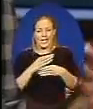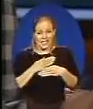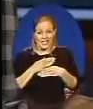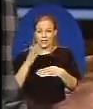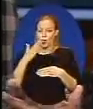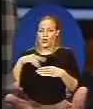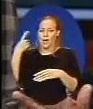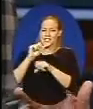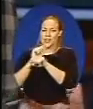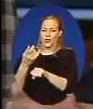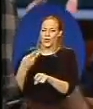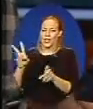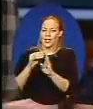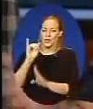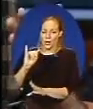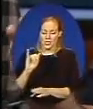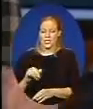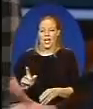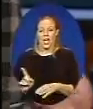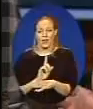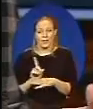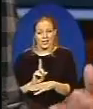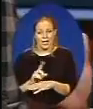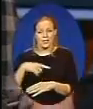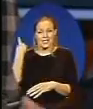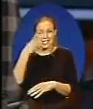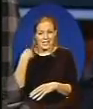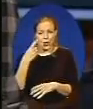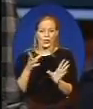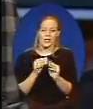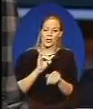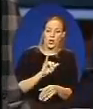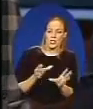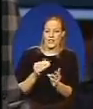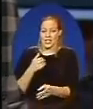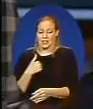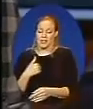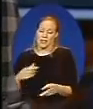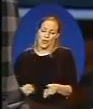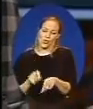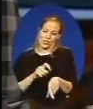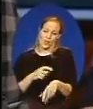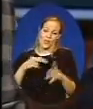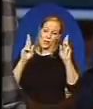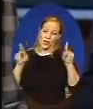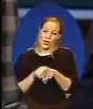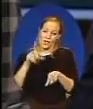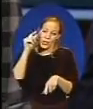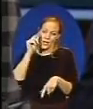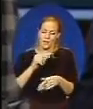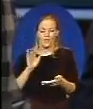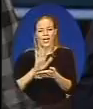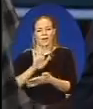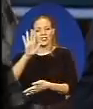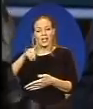בירושלים עם יוסי. מה שאנחנו חווים עד עכשיו, שההזדהות היא עם יוסי ואיתי במקביל, ואני מקווה שכך זה גם בתל אביב. 15